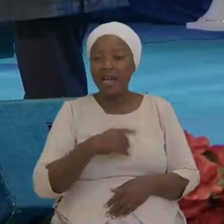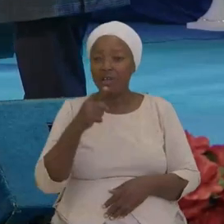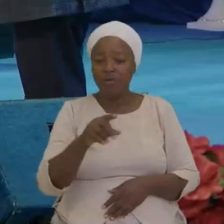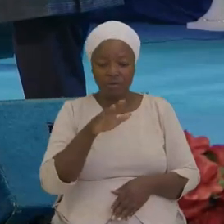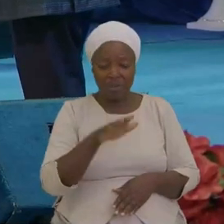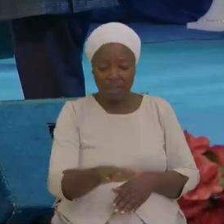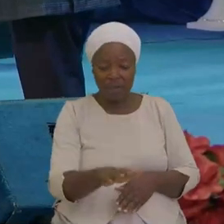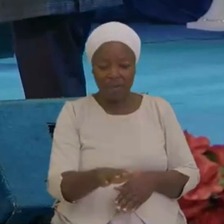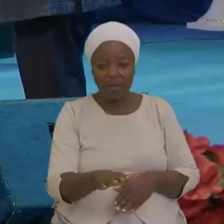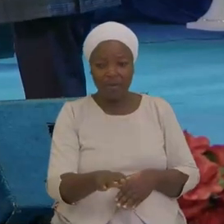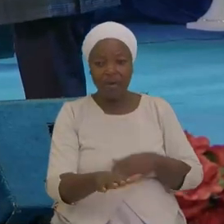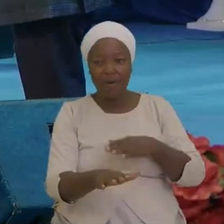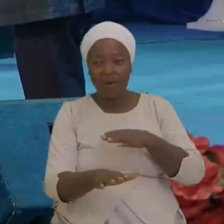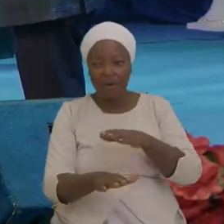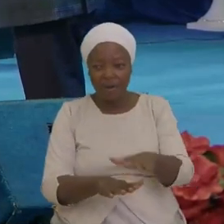Et